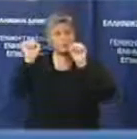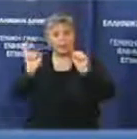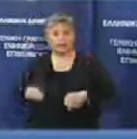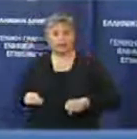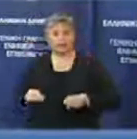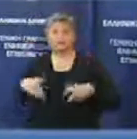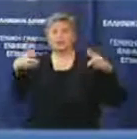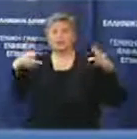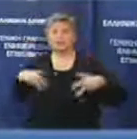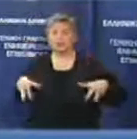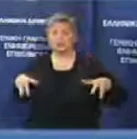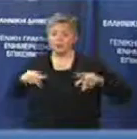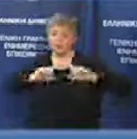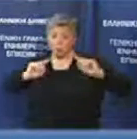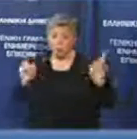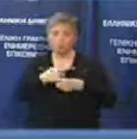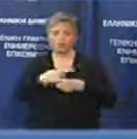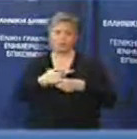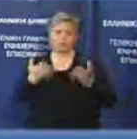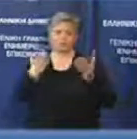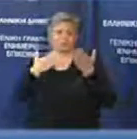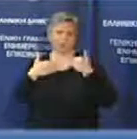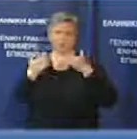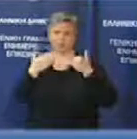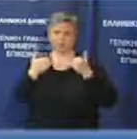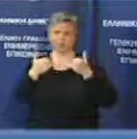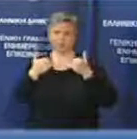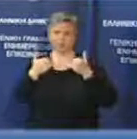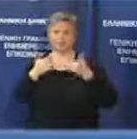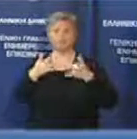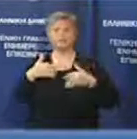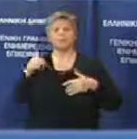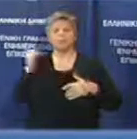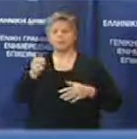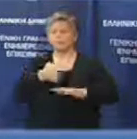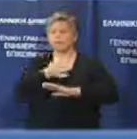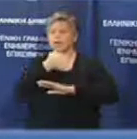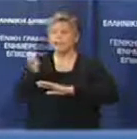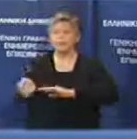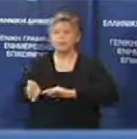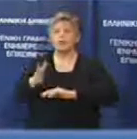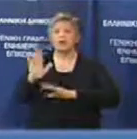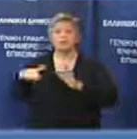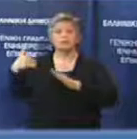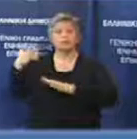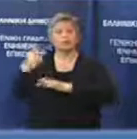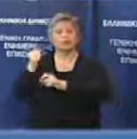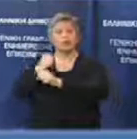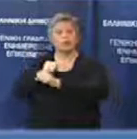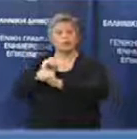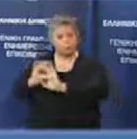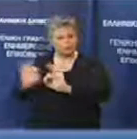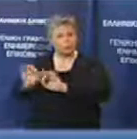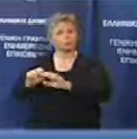τη στάση που τήρησε ως υπουργός μέχρι σήμερα, αλλά για το ατόπιμα που έγινε χθες και το οποίο το θεωρεί